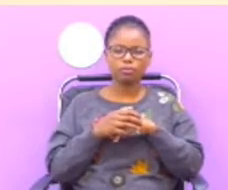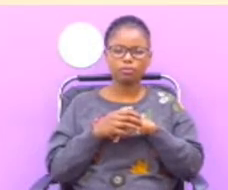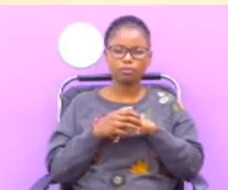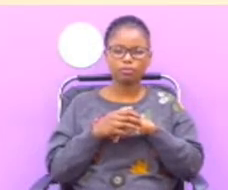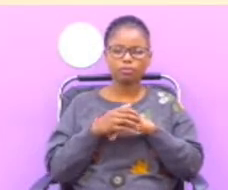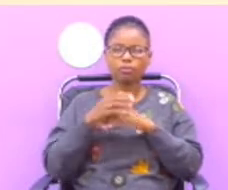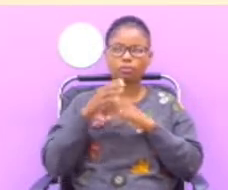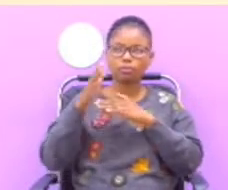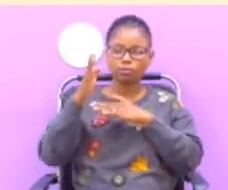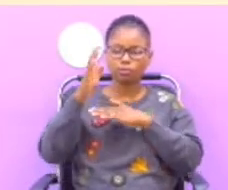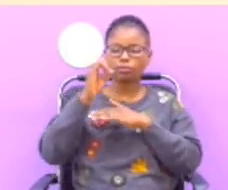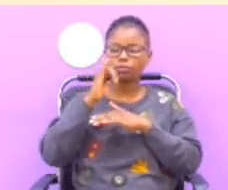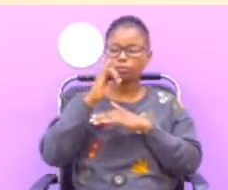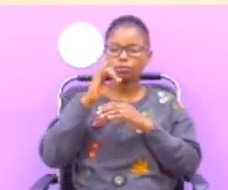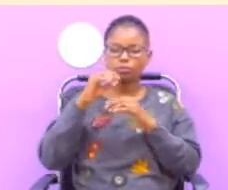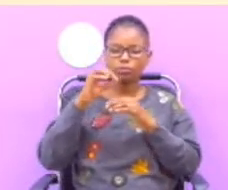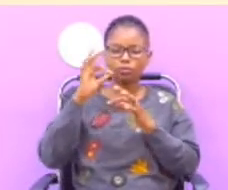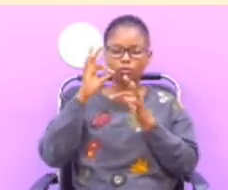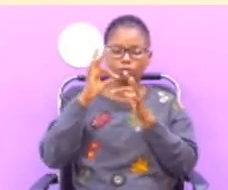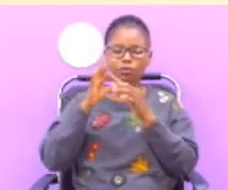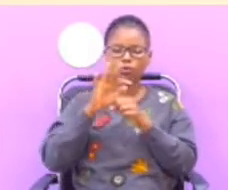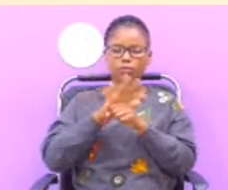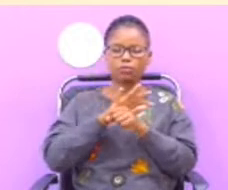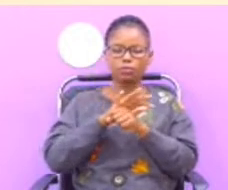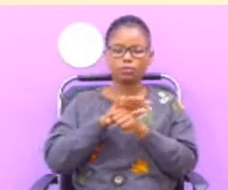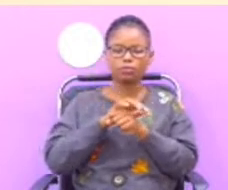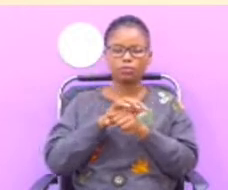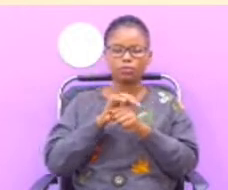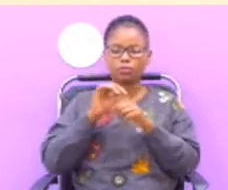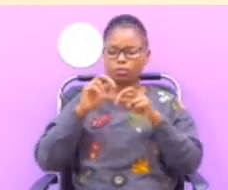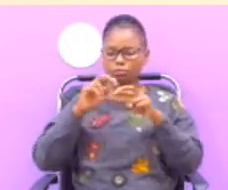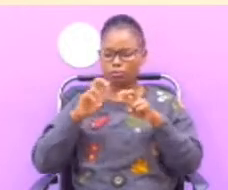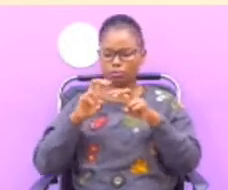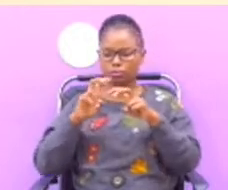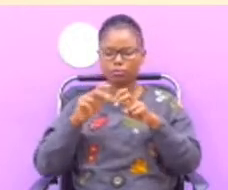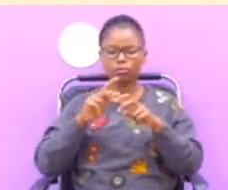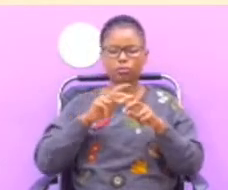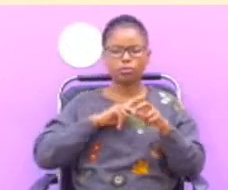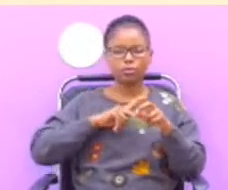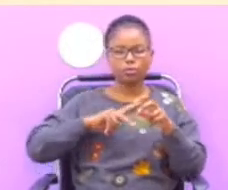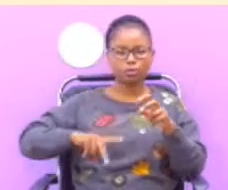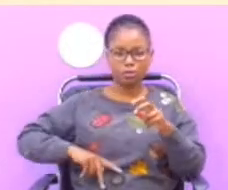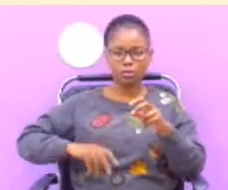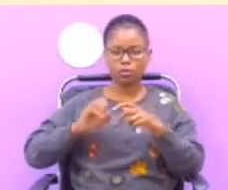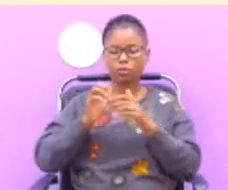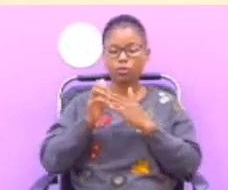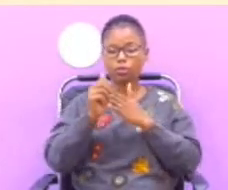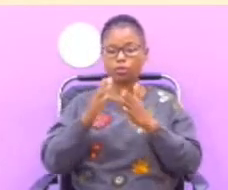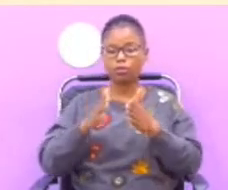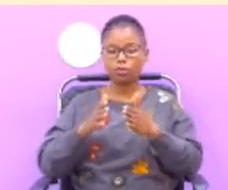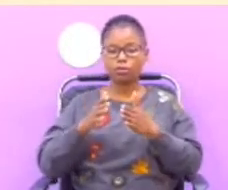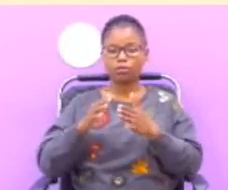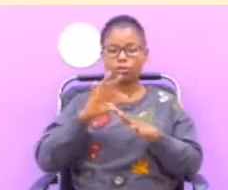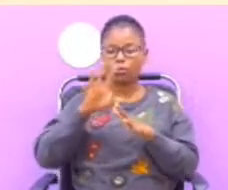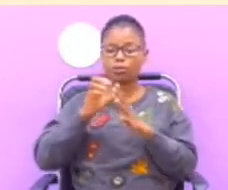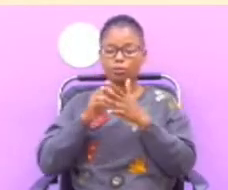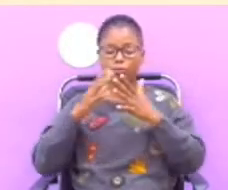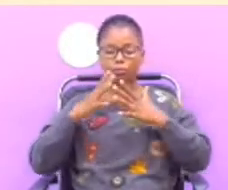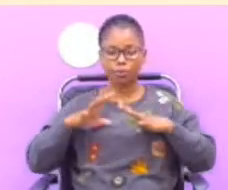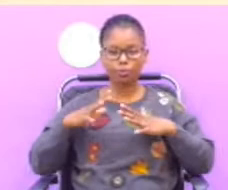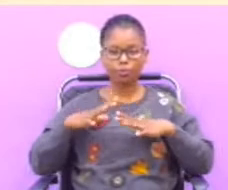Gai wito ni mwehokeku. Tigana na ya mare ya dhana na hata ogolia. Liu aduothe.